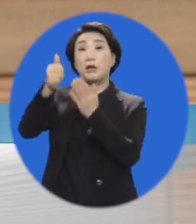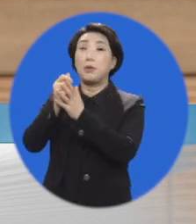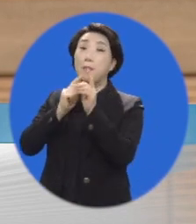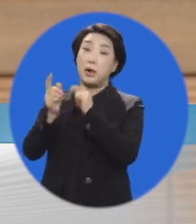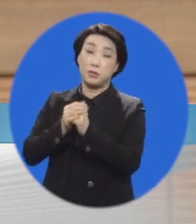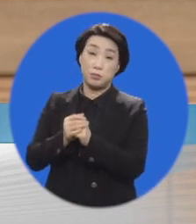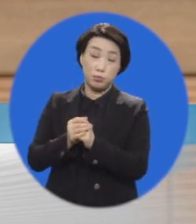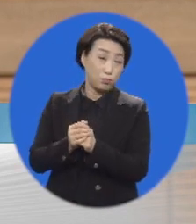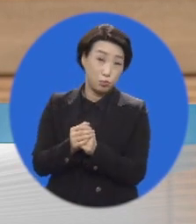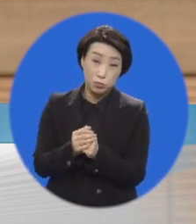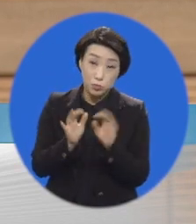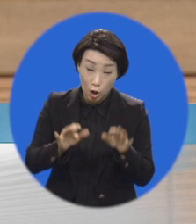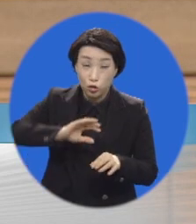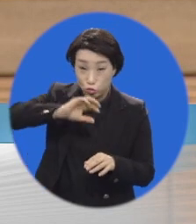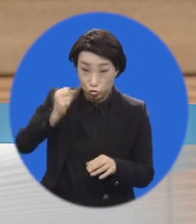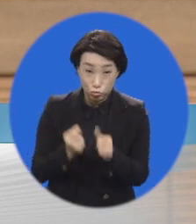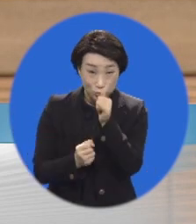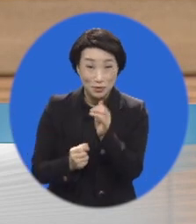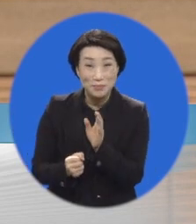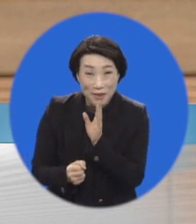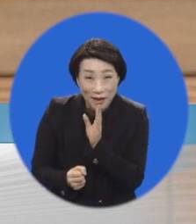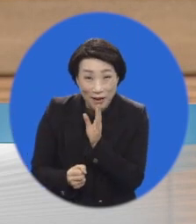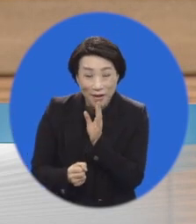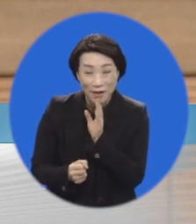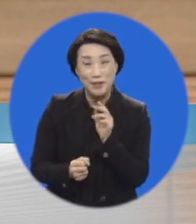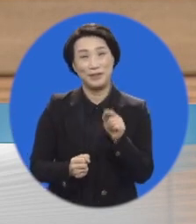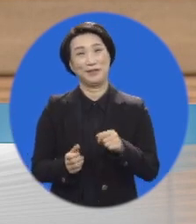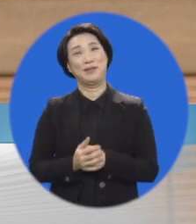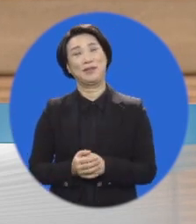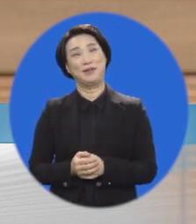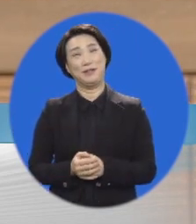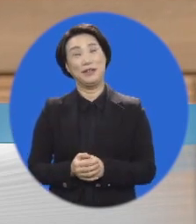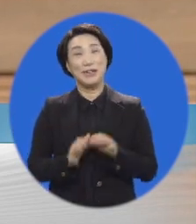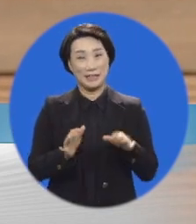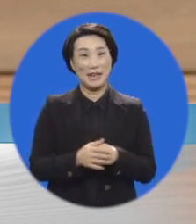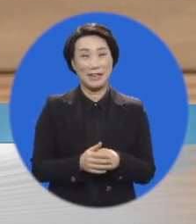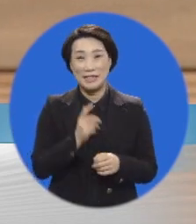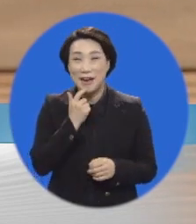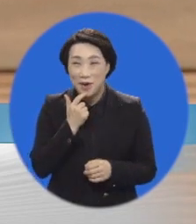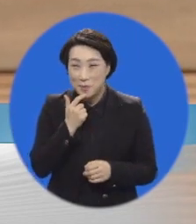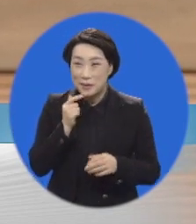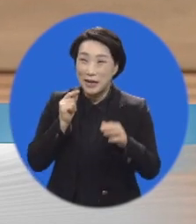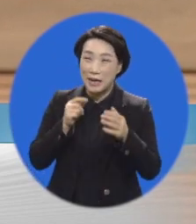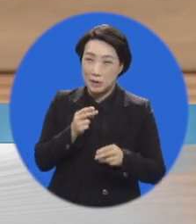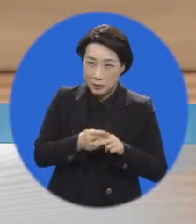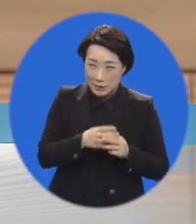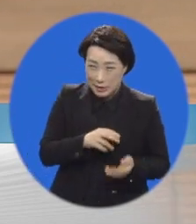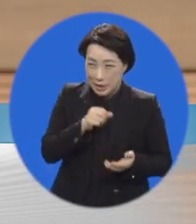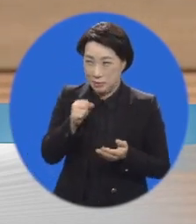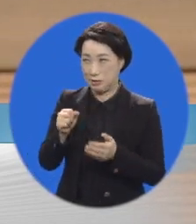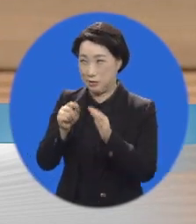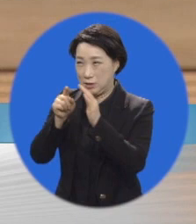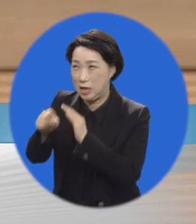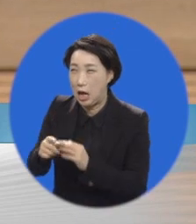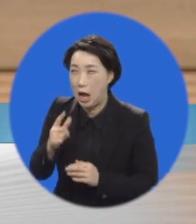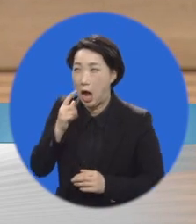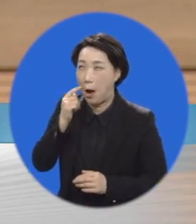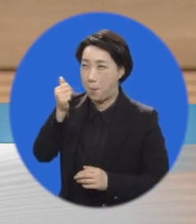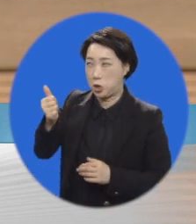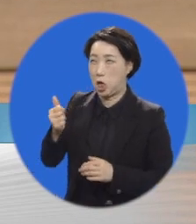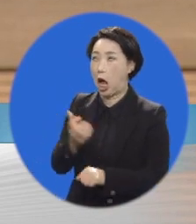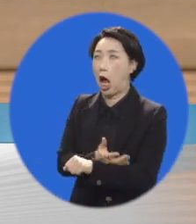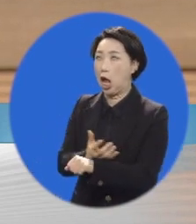여지없이 순종했으니 네. 그래서 이제 야곱이가 들어갑니다. 아버지 에서